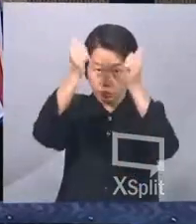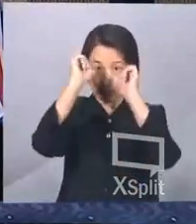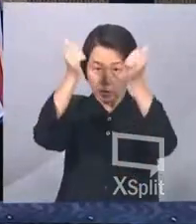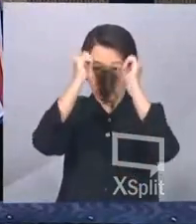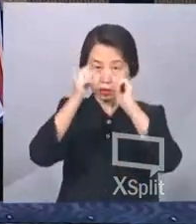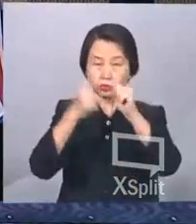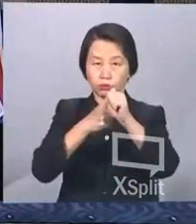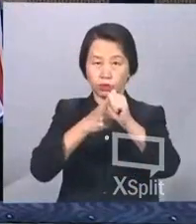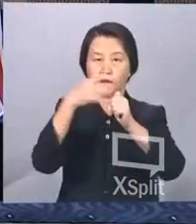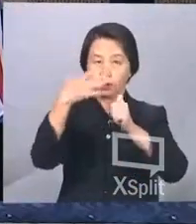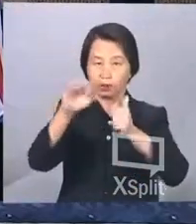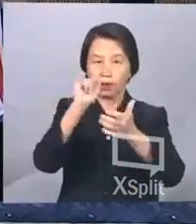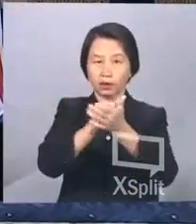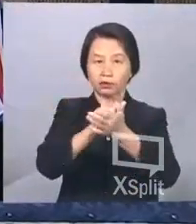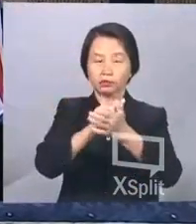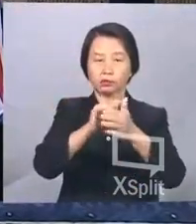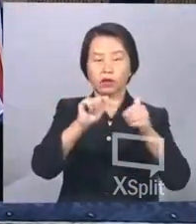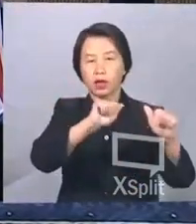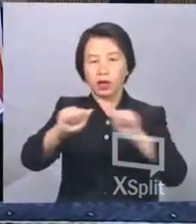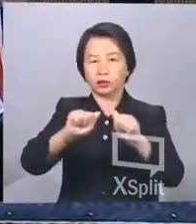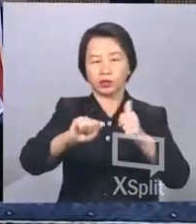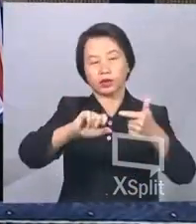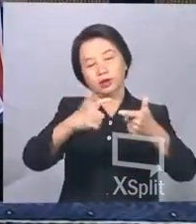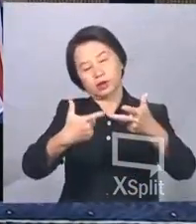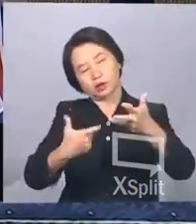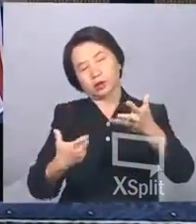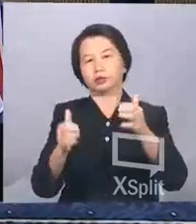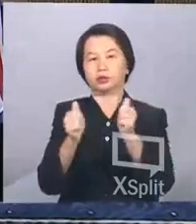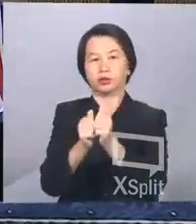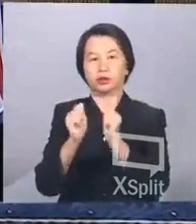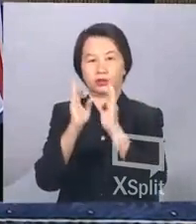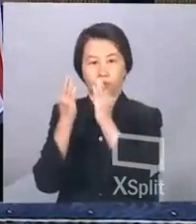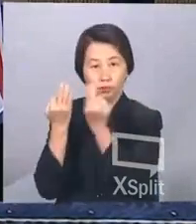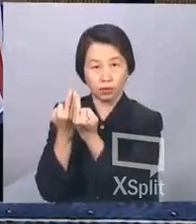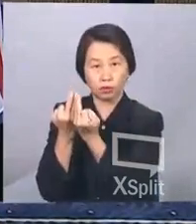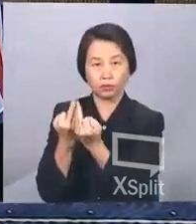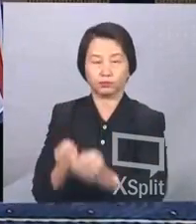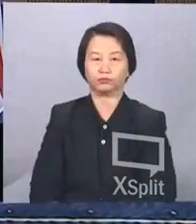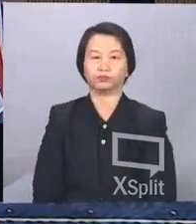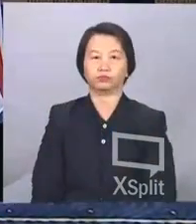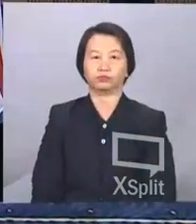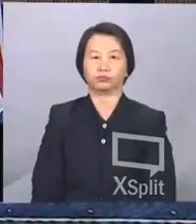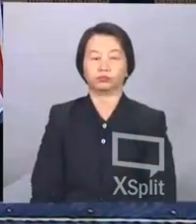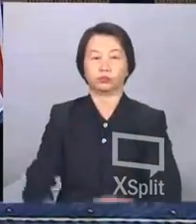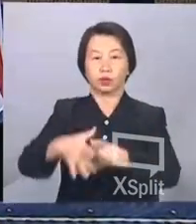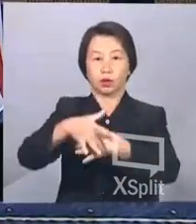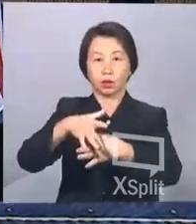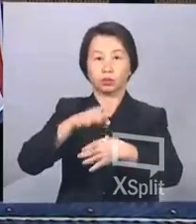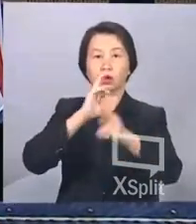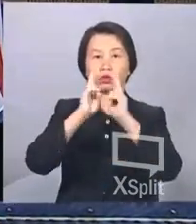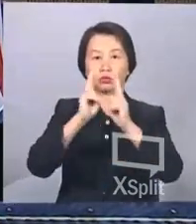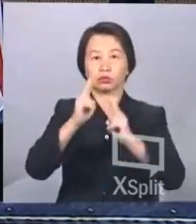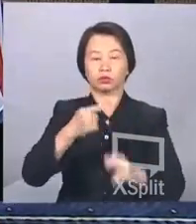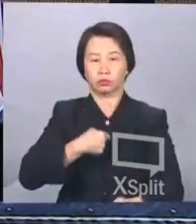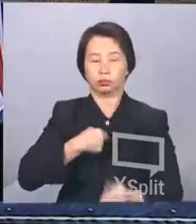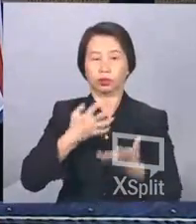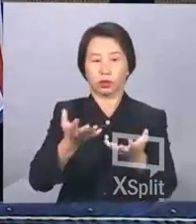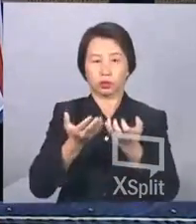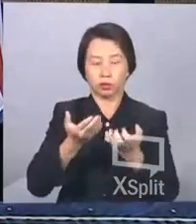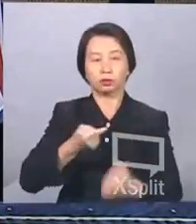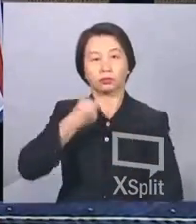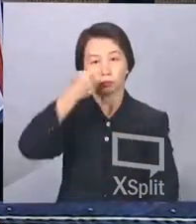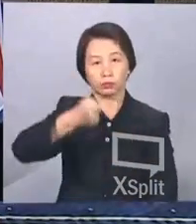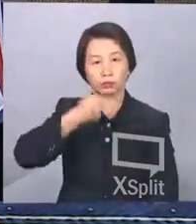buat apa perfectv bersama keluarga di awal ucapan saya ini saya enak menzahirkan